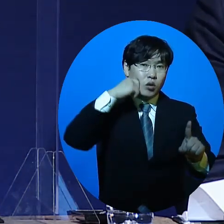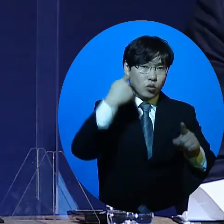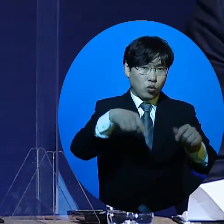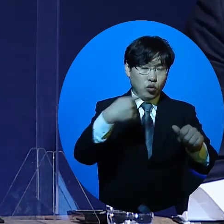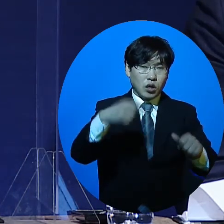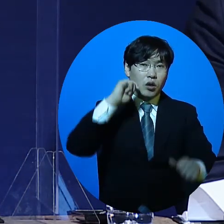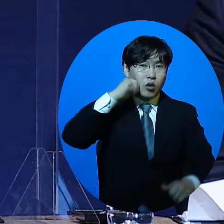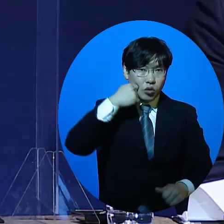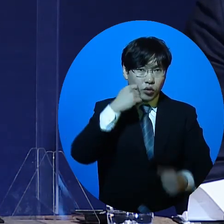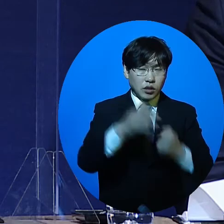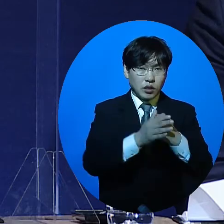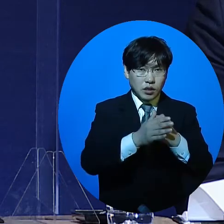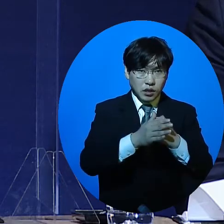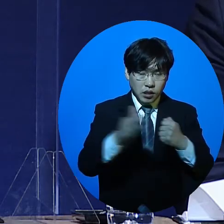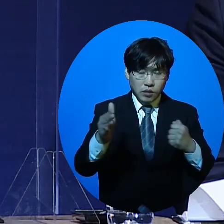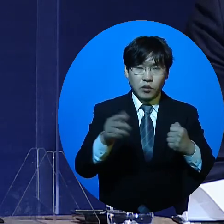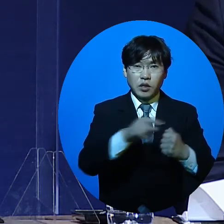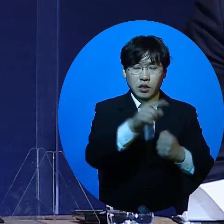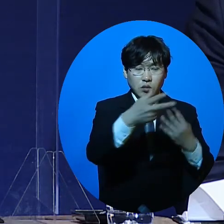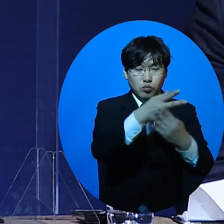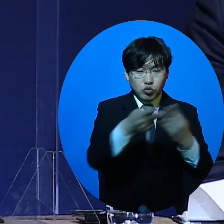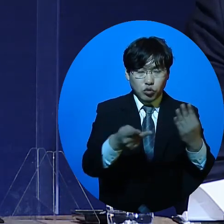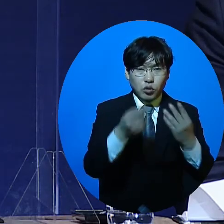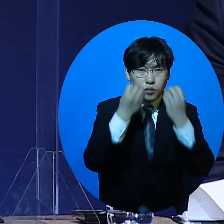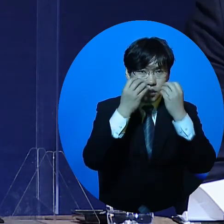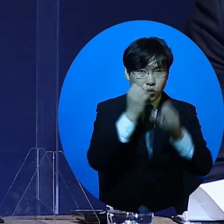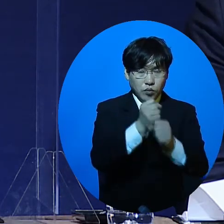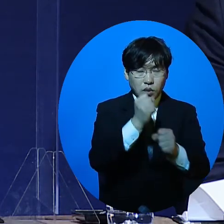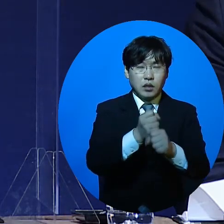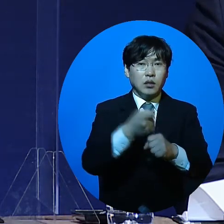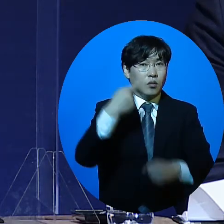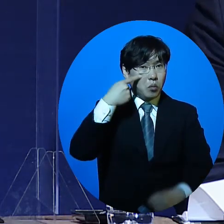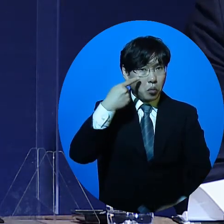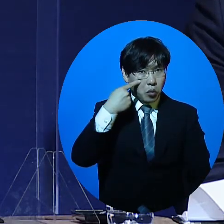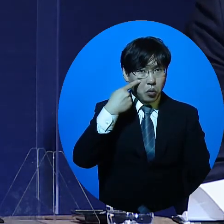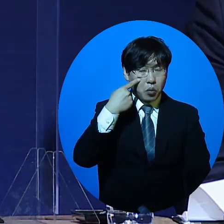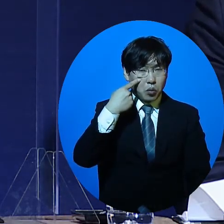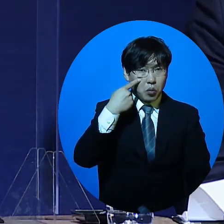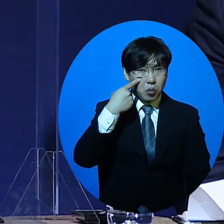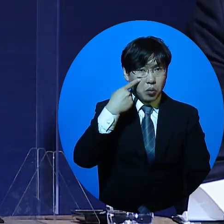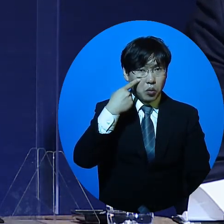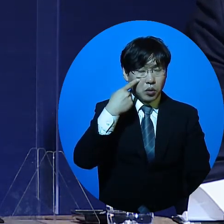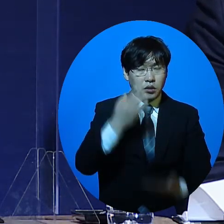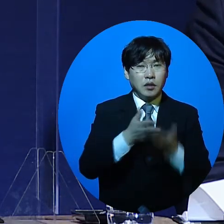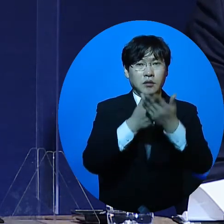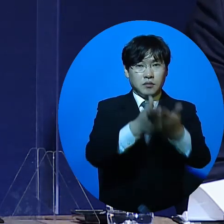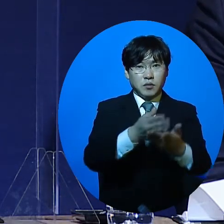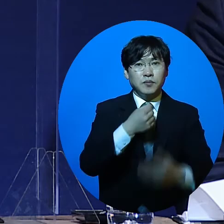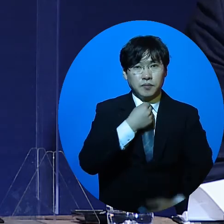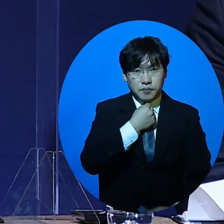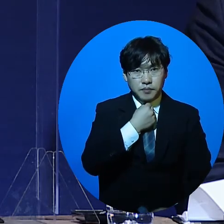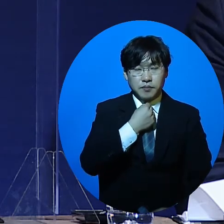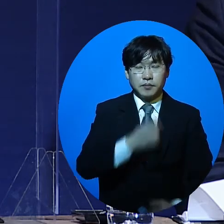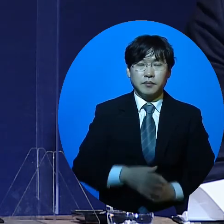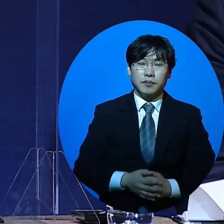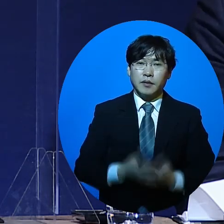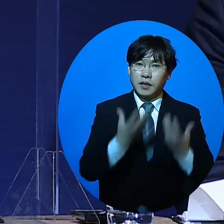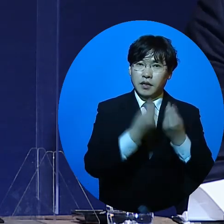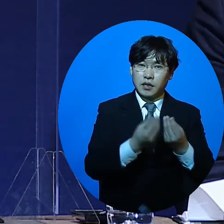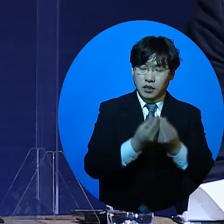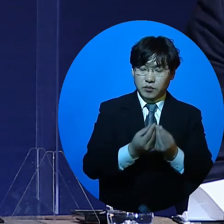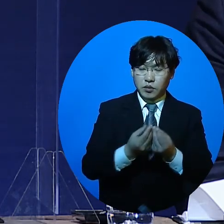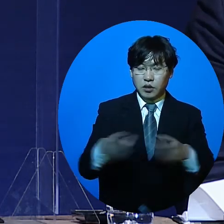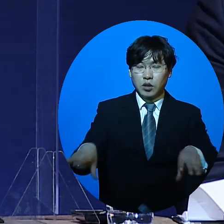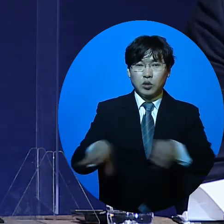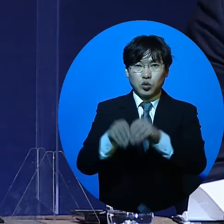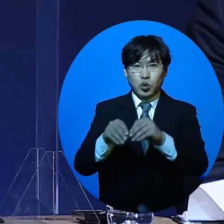이런 부분을 통합적으로 운영하는 프로그램을 별도로 마련하는 것이 아마 어떨까. 그러니까 이제 뭐 예를 들면